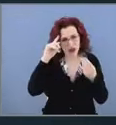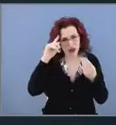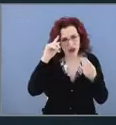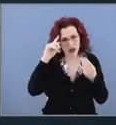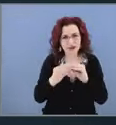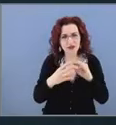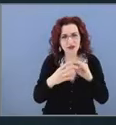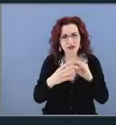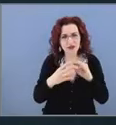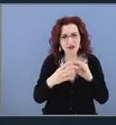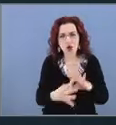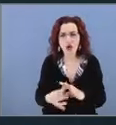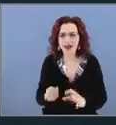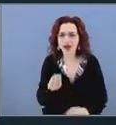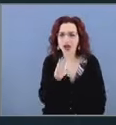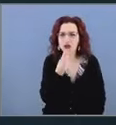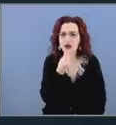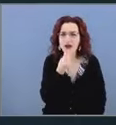ha come